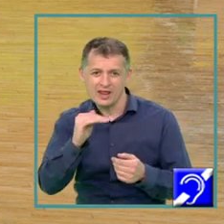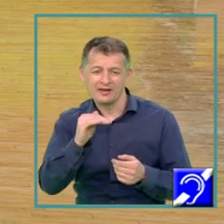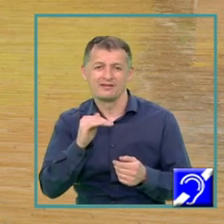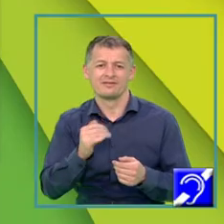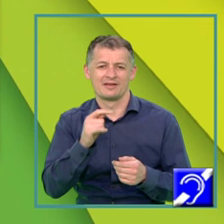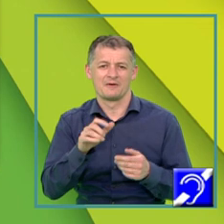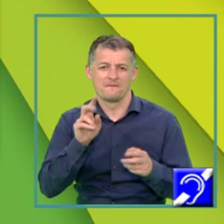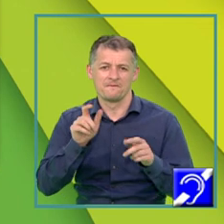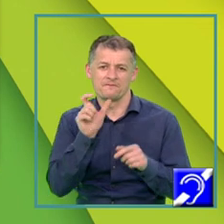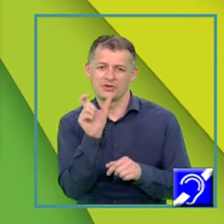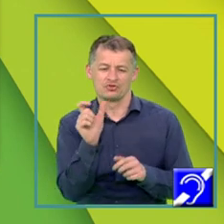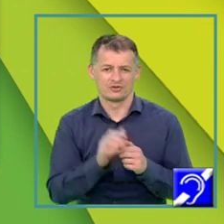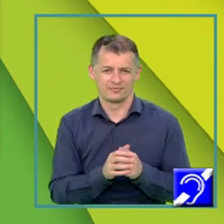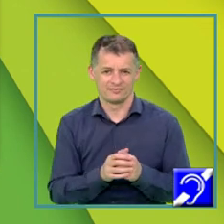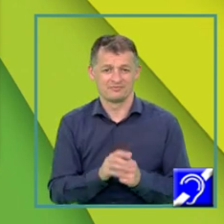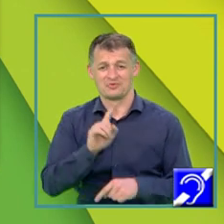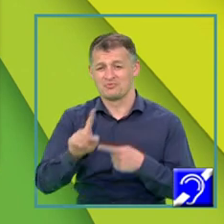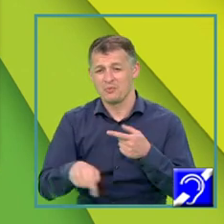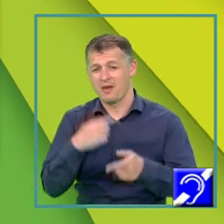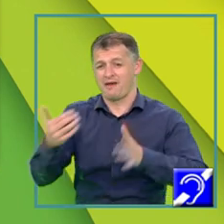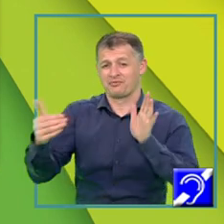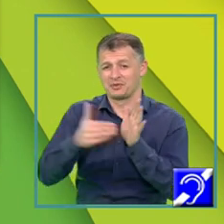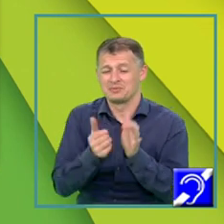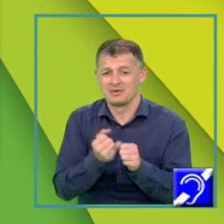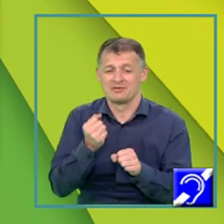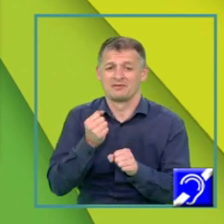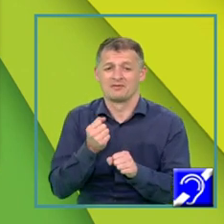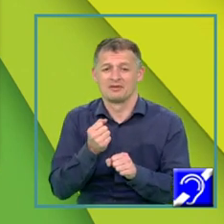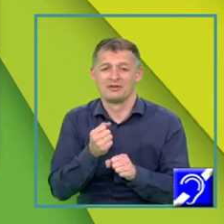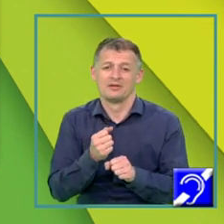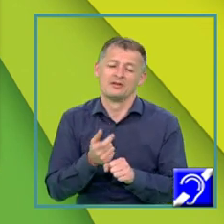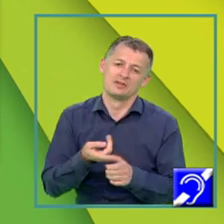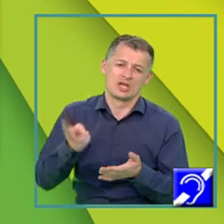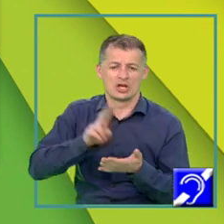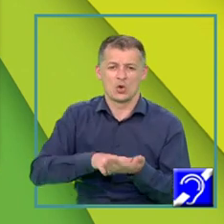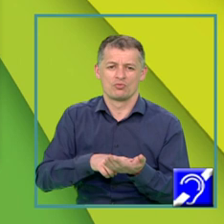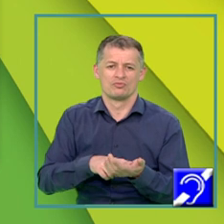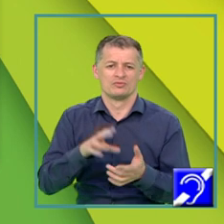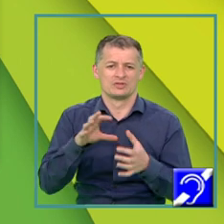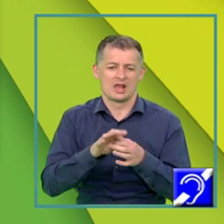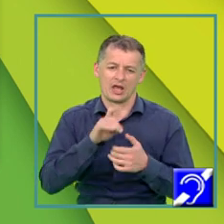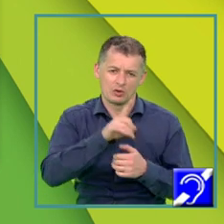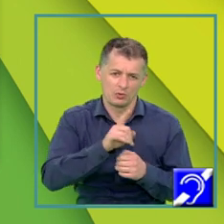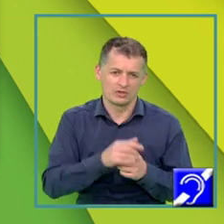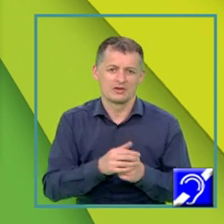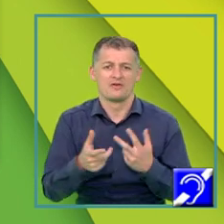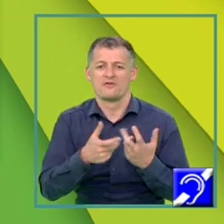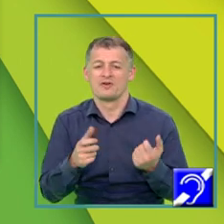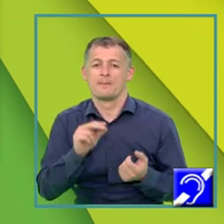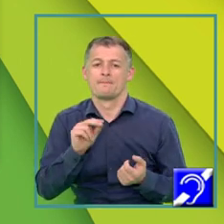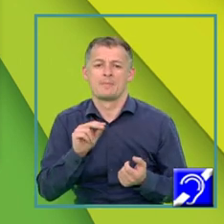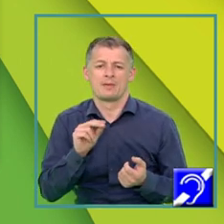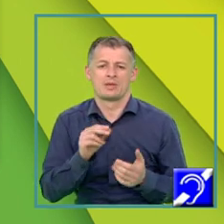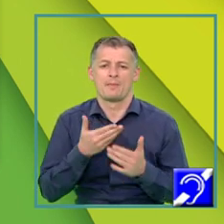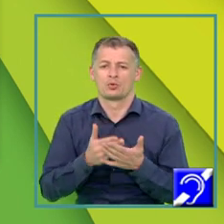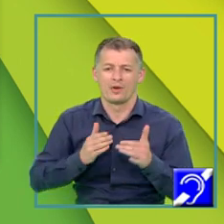funcției Get va trebui să mai faceți un apel simt un gat fără parametri pentru a trece